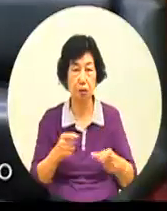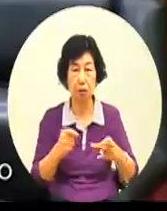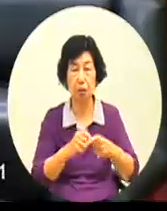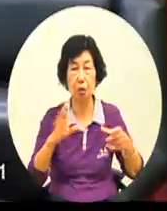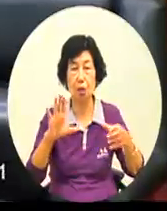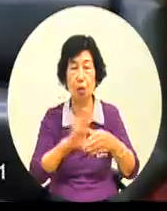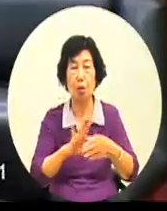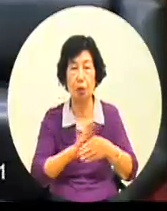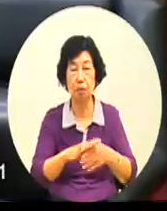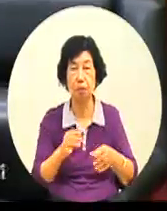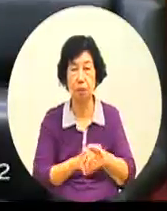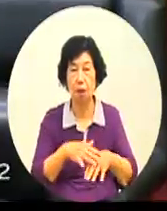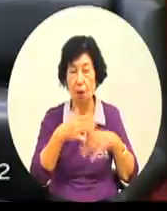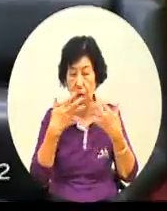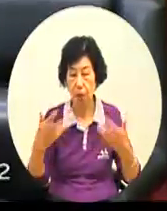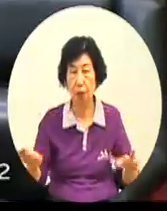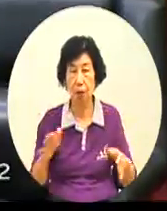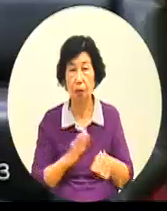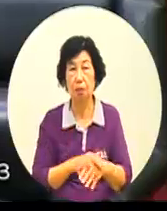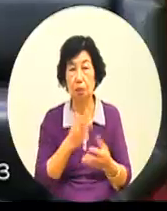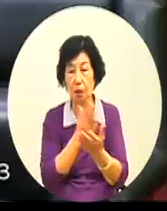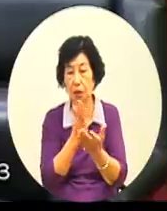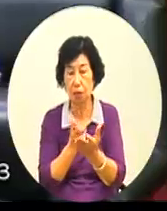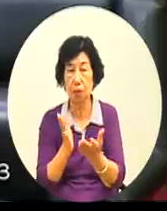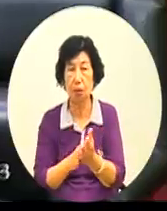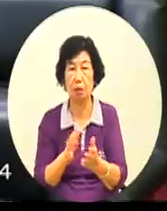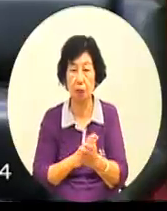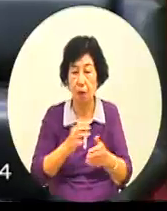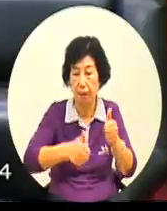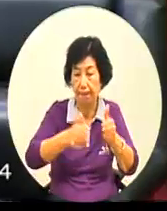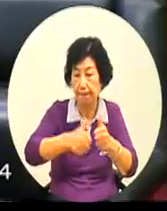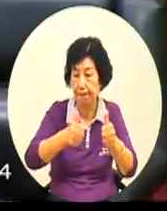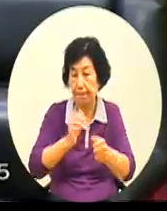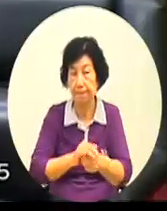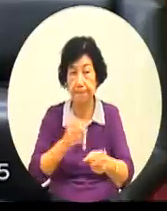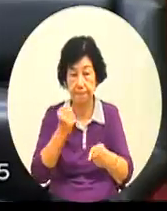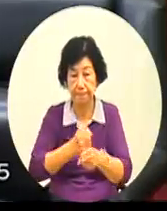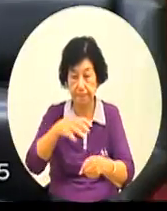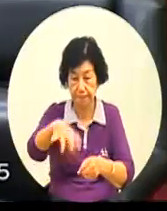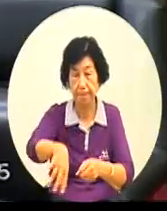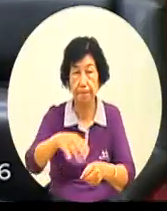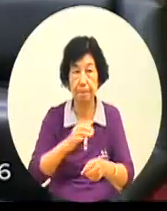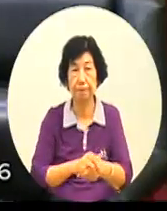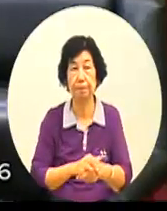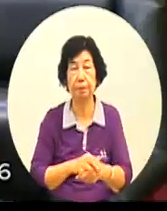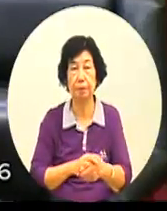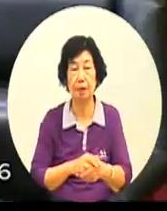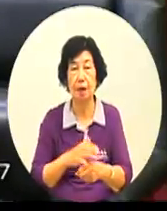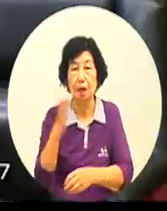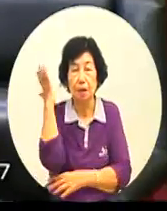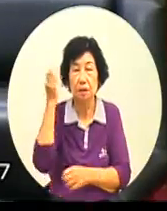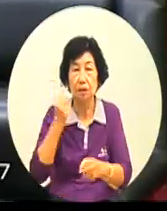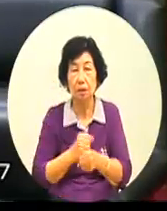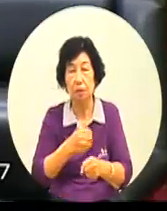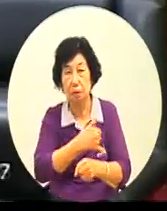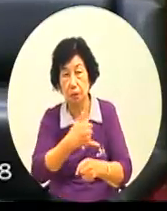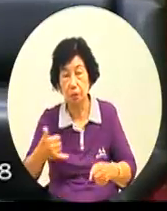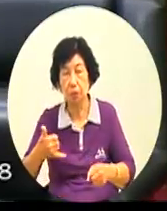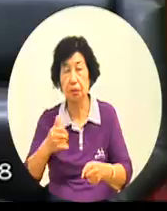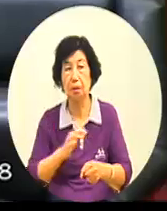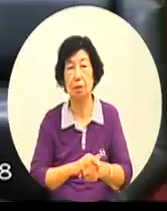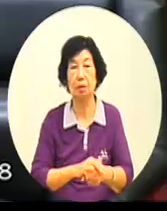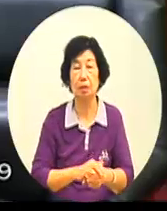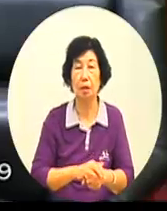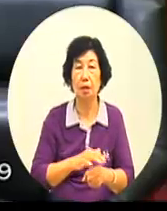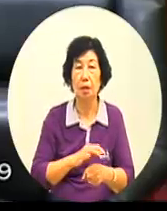那么多的公务人员比赛坐在办公室吗？你们所有的公务员、原民会，不但有正式人员，还要养